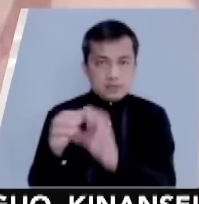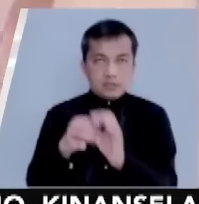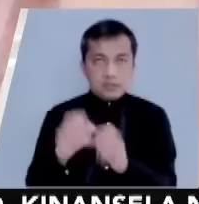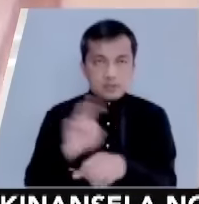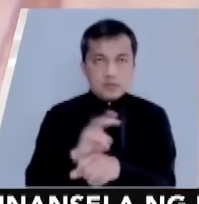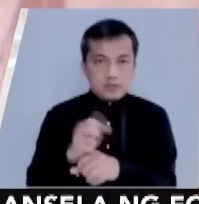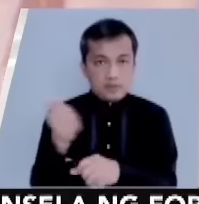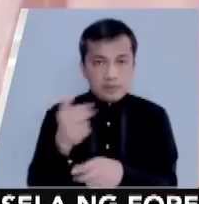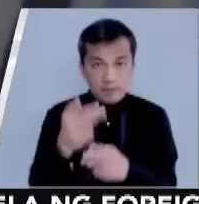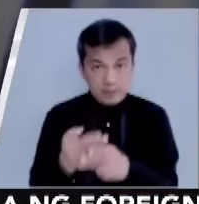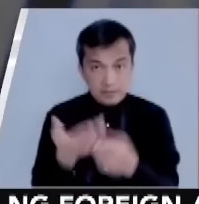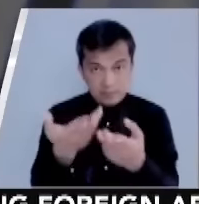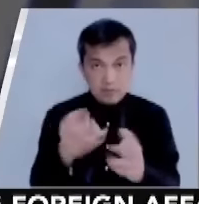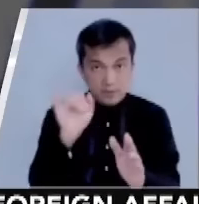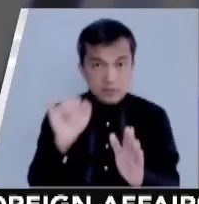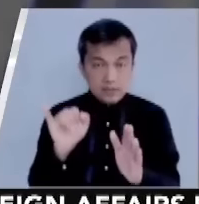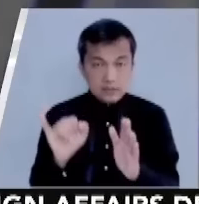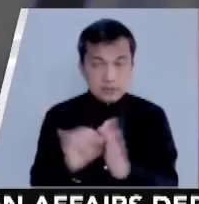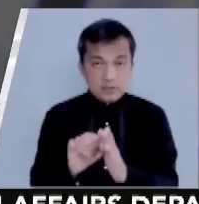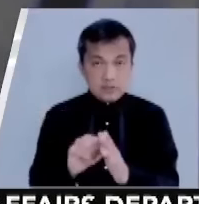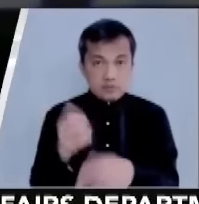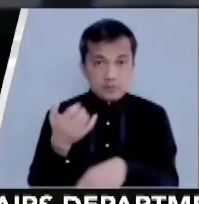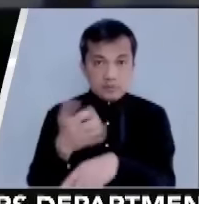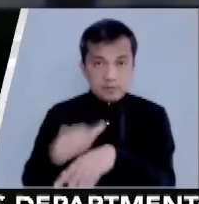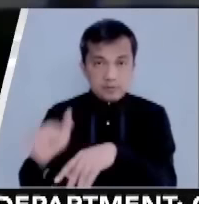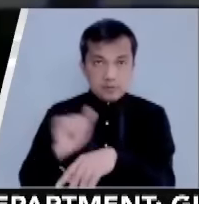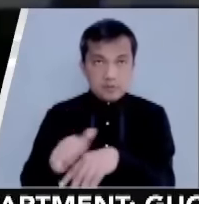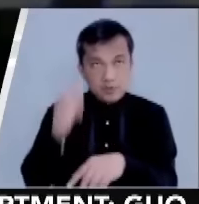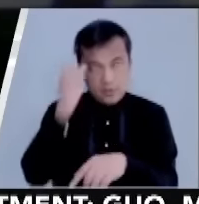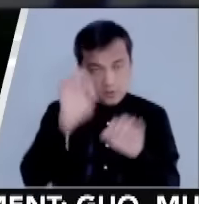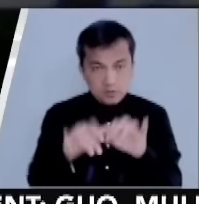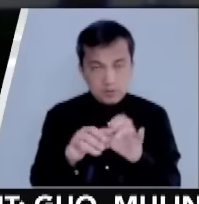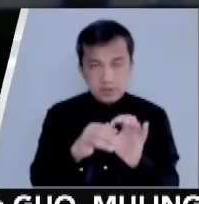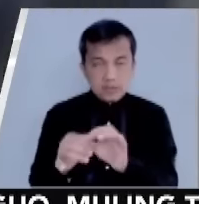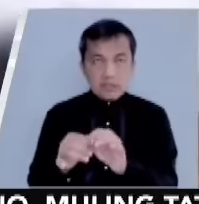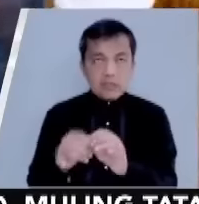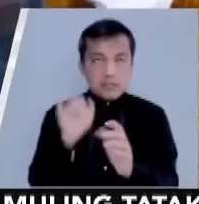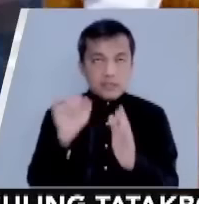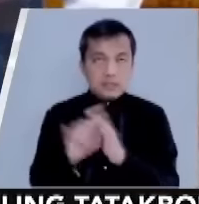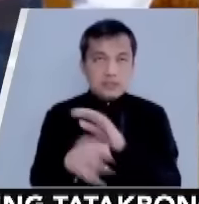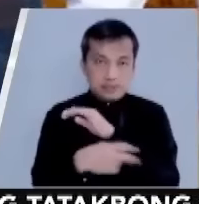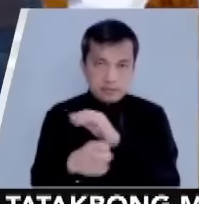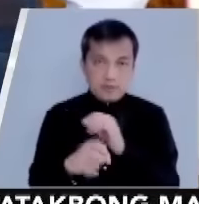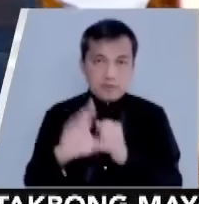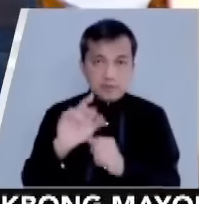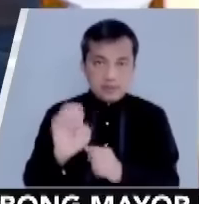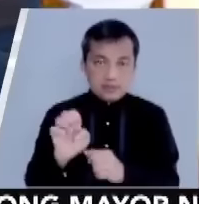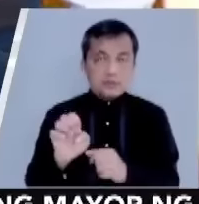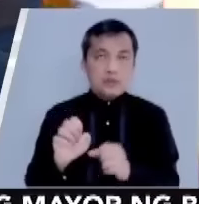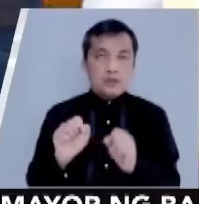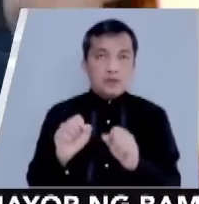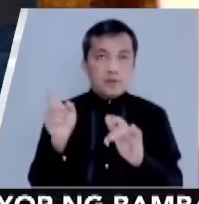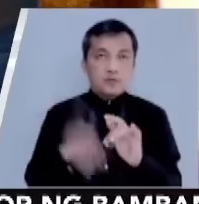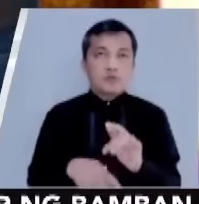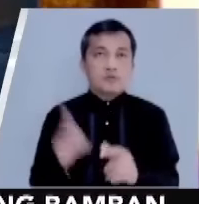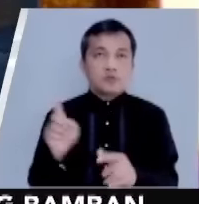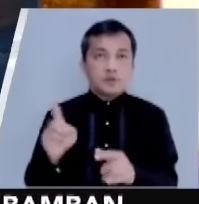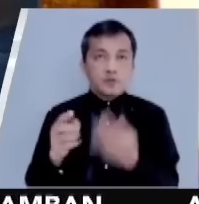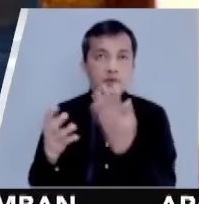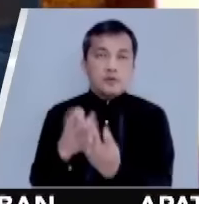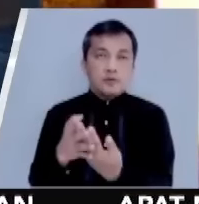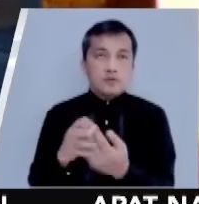o identity para makapanloko, computer related identity theft ang pwedeng ikaso. Ang parusa, pagkakakulong hanggang 12